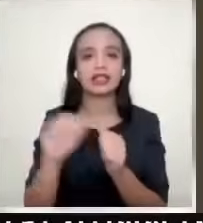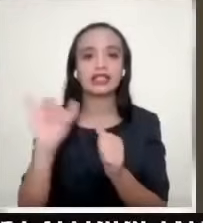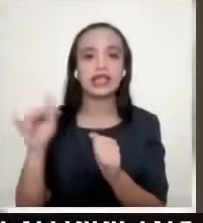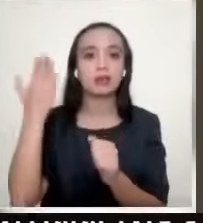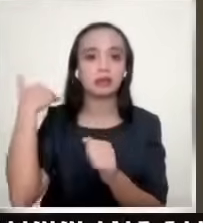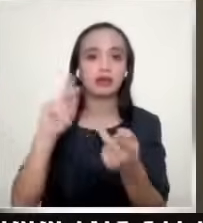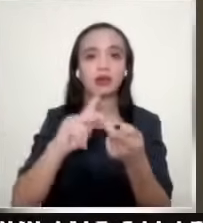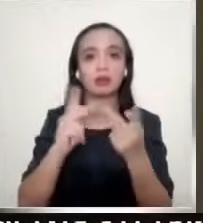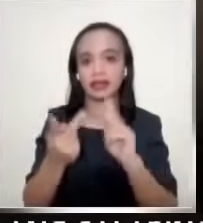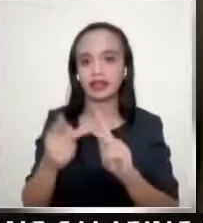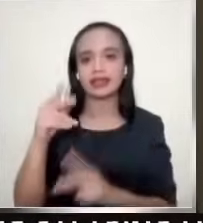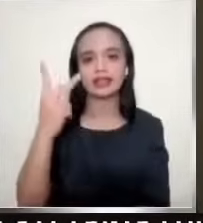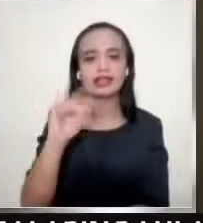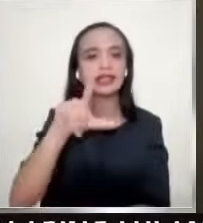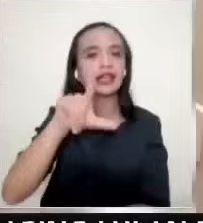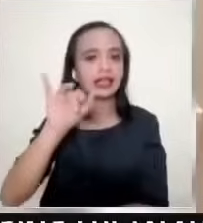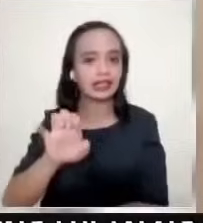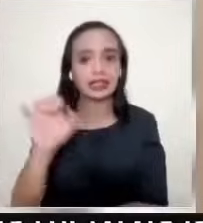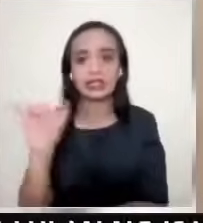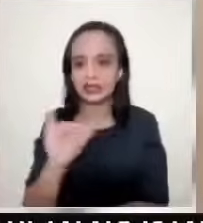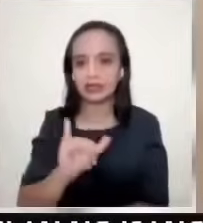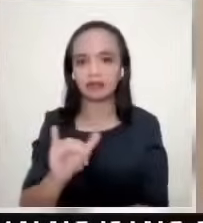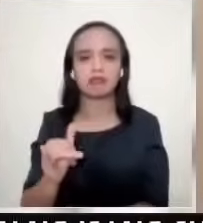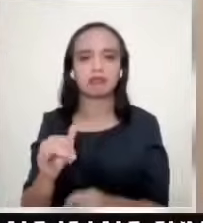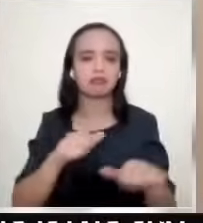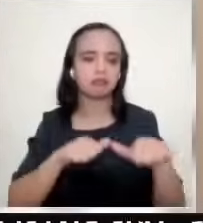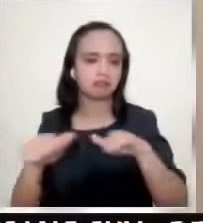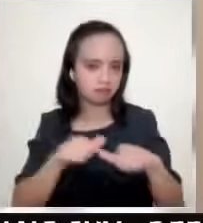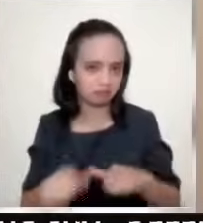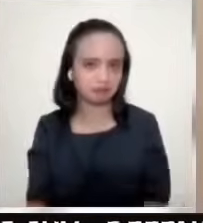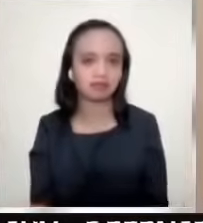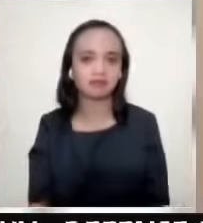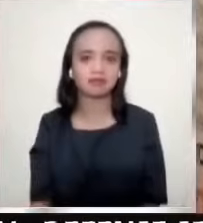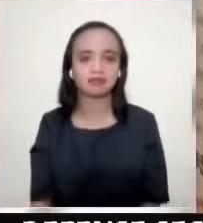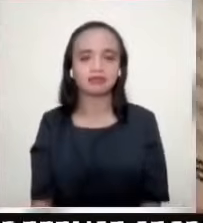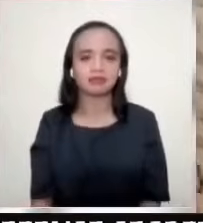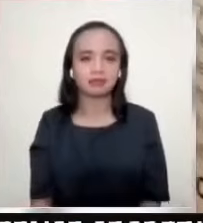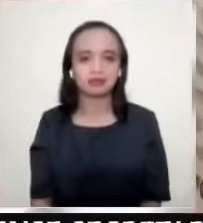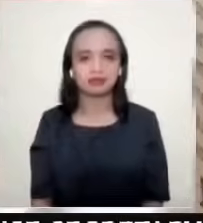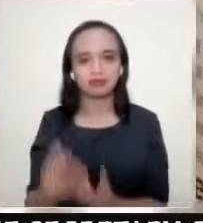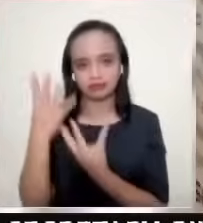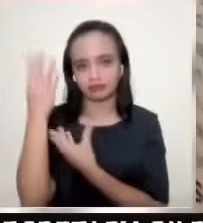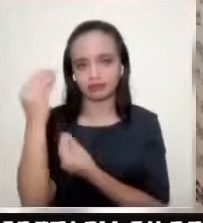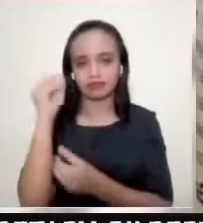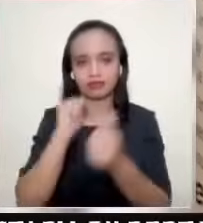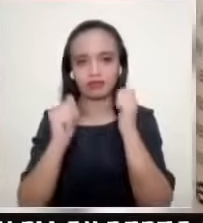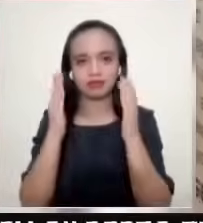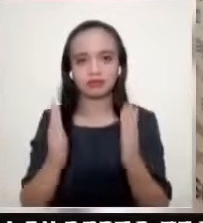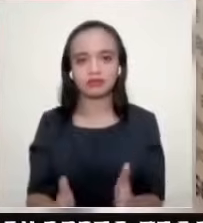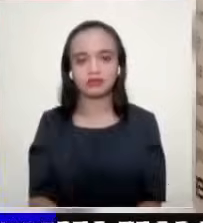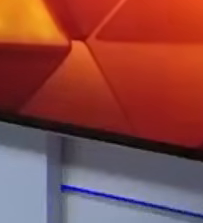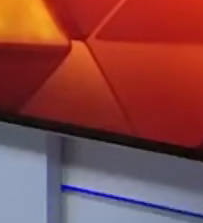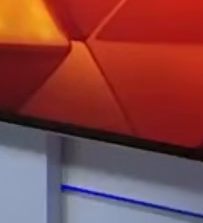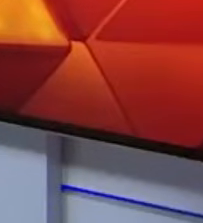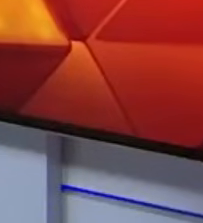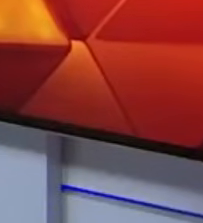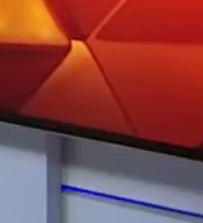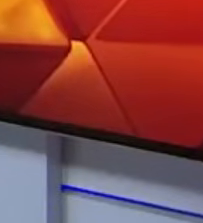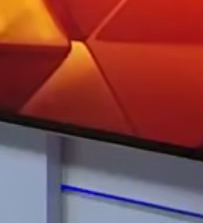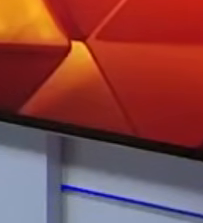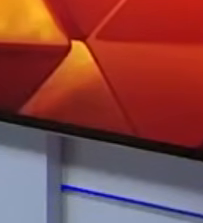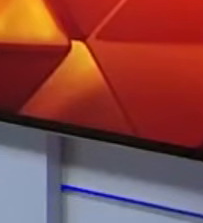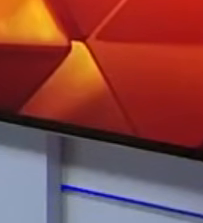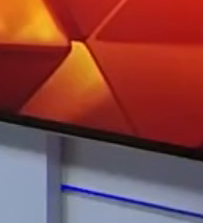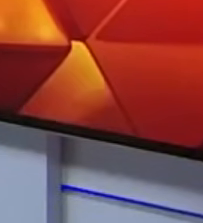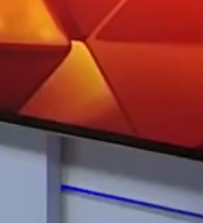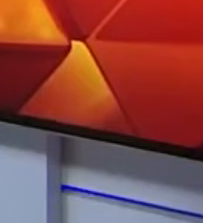Nasa sabak din sa aksyon. Nelson Canlas, updated sa Showbiz Happenings. Para sa mas